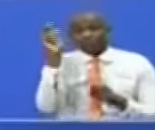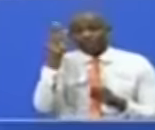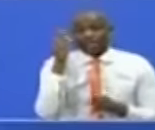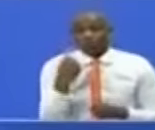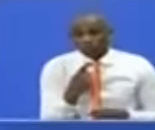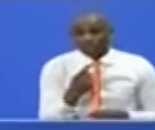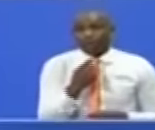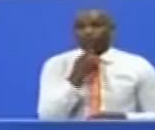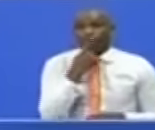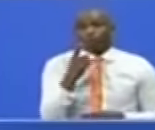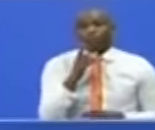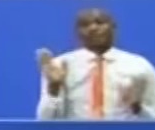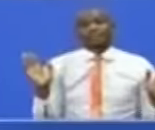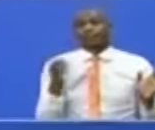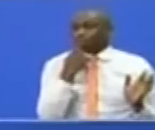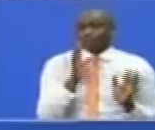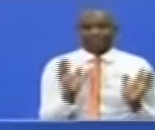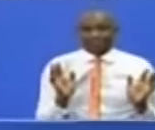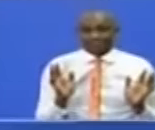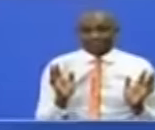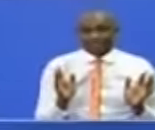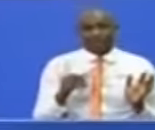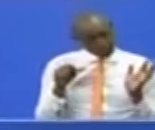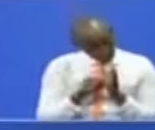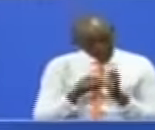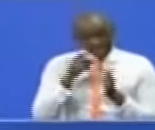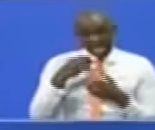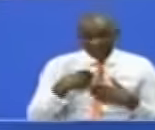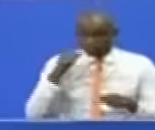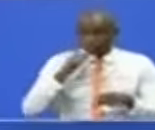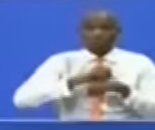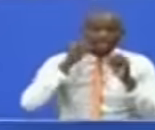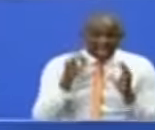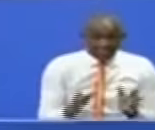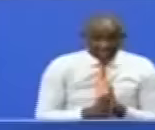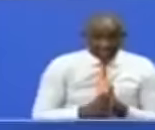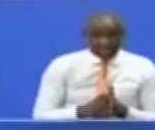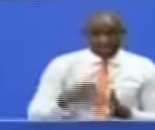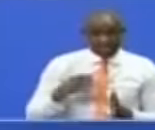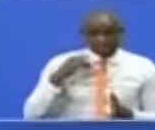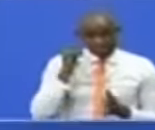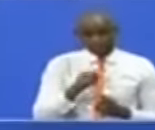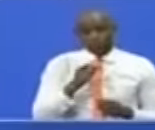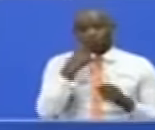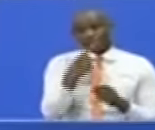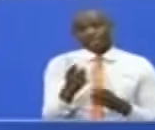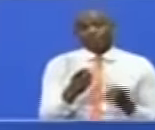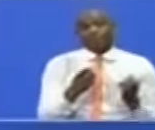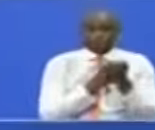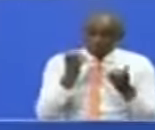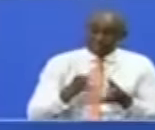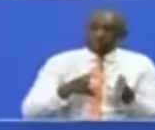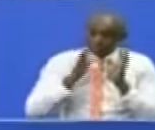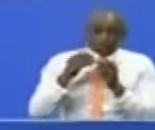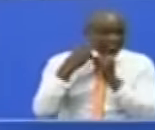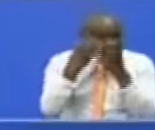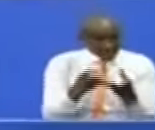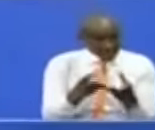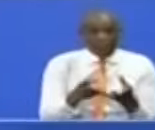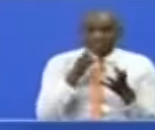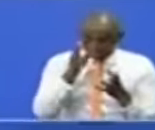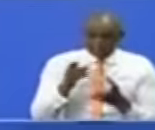nani, bado wanafikiria kwamba ni rais Moi. Kwa hivyo kuna hiyo shida, hakuna shule huko, inafaa tuwapatie those economic opportunities, na hiyo lazima iwe ni